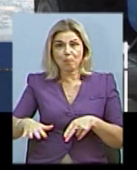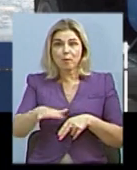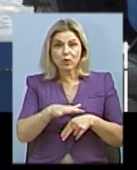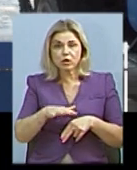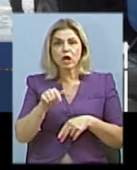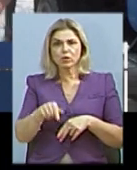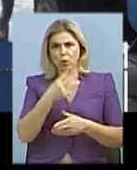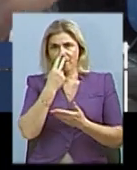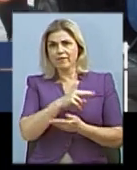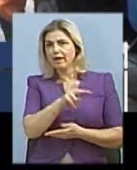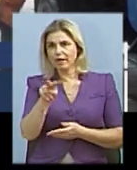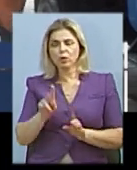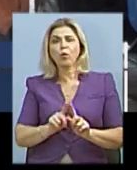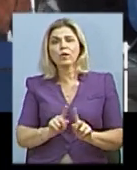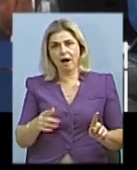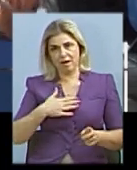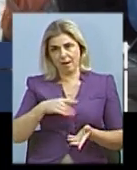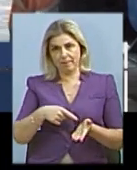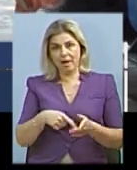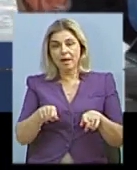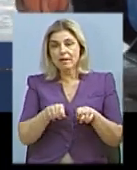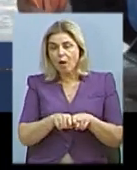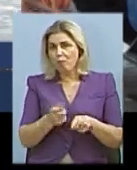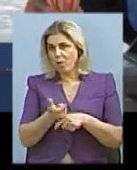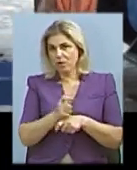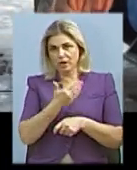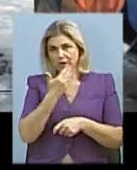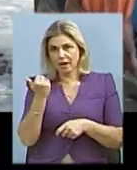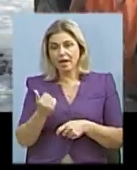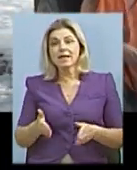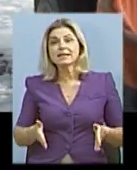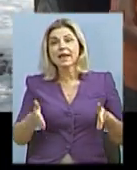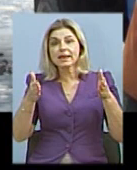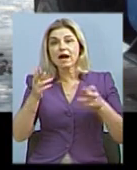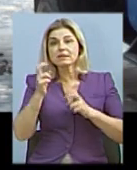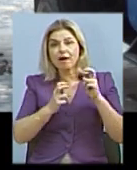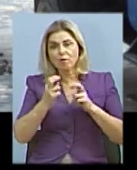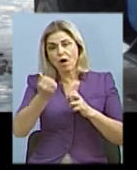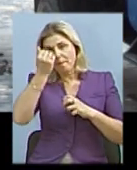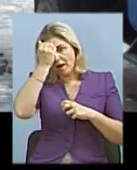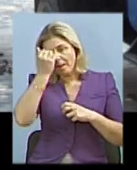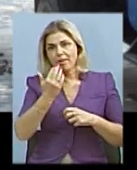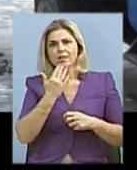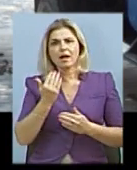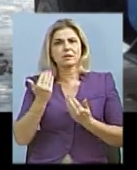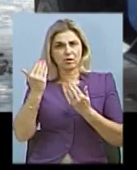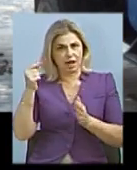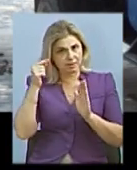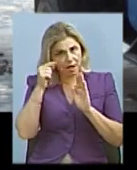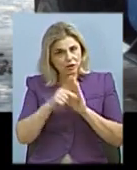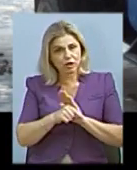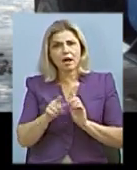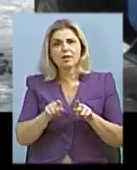Він унікальний в нашому місті. Таких більше немає. Стіна заводу – вона є пам'яткою національного значення.